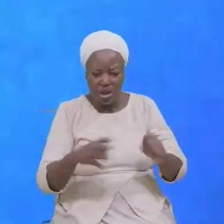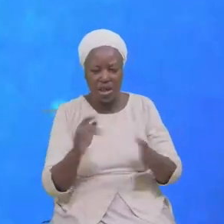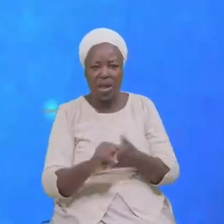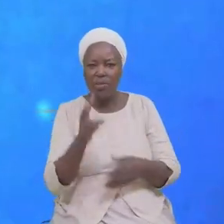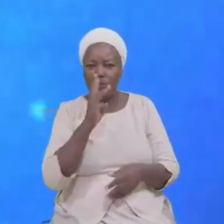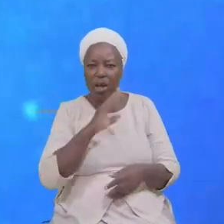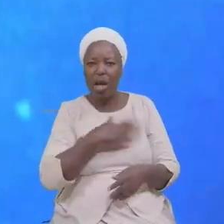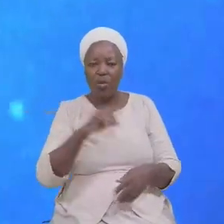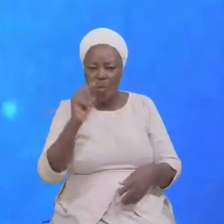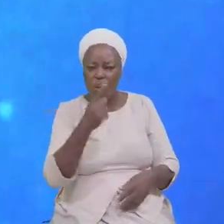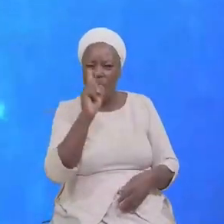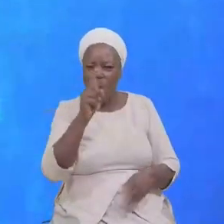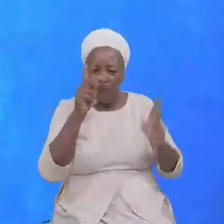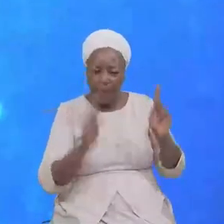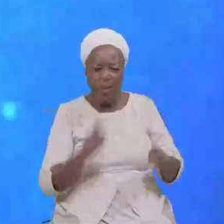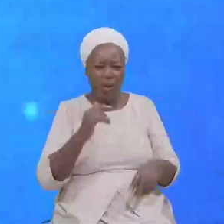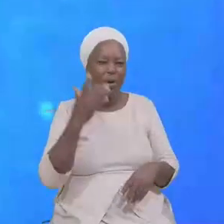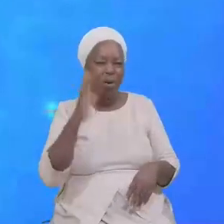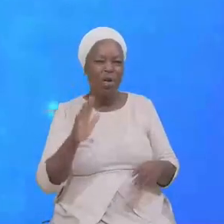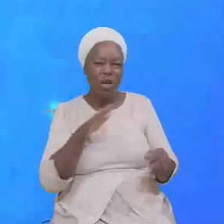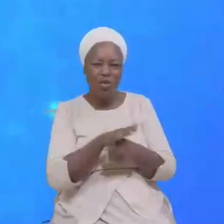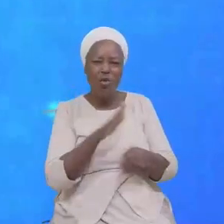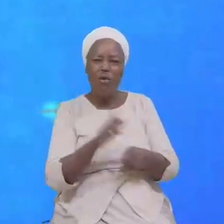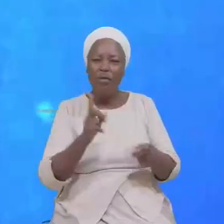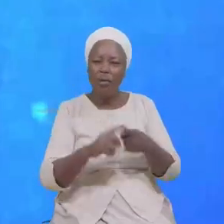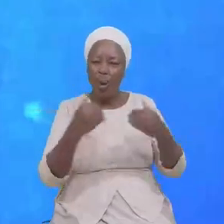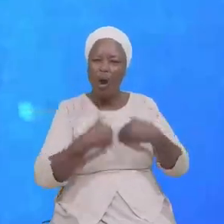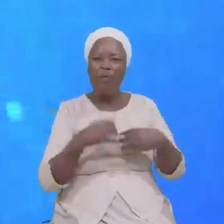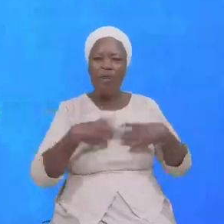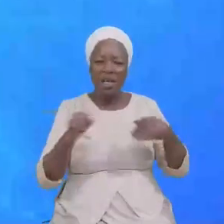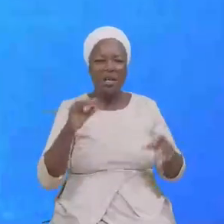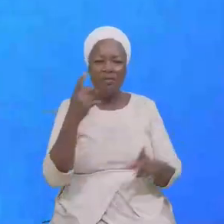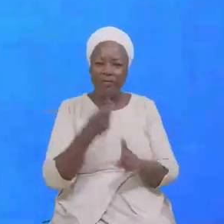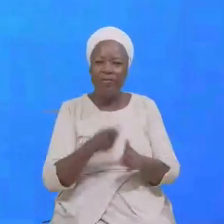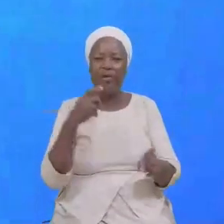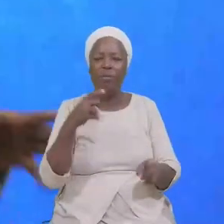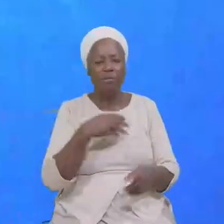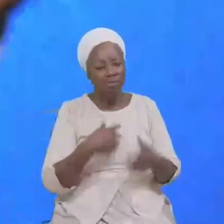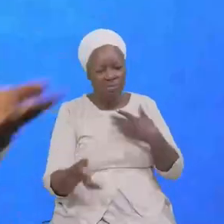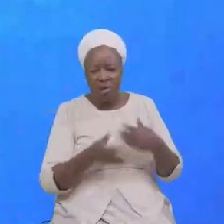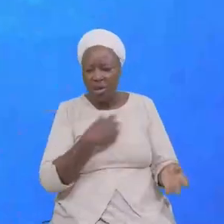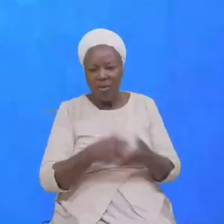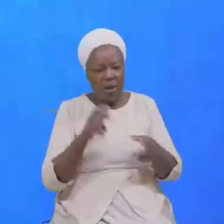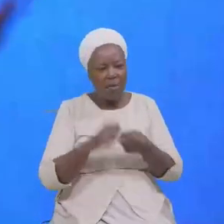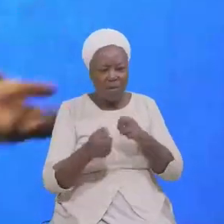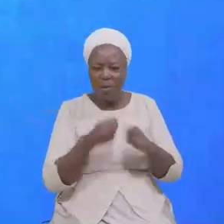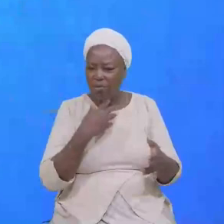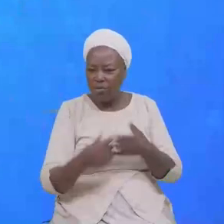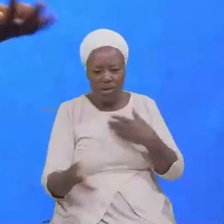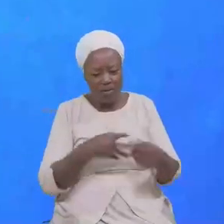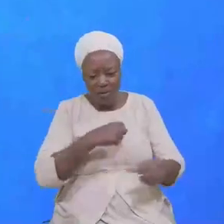de l'ange depuis le ciel, venant du ciel, venir agiter l'eau. Et une seule personne